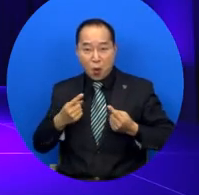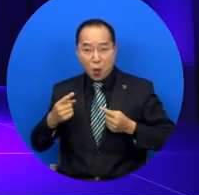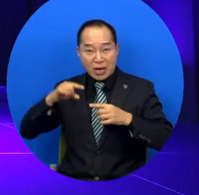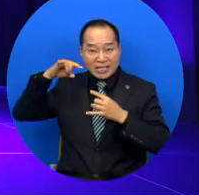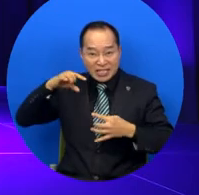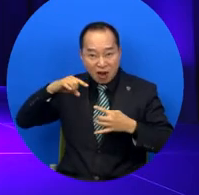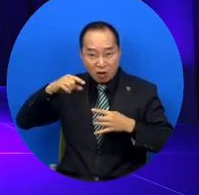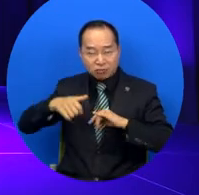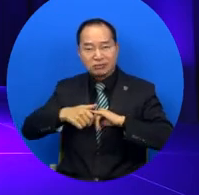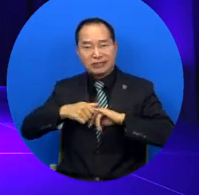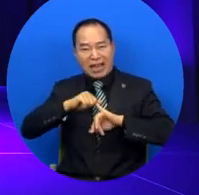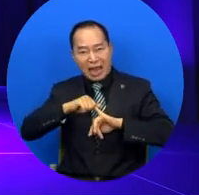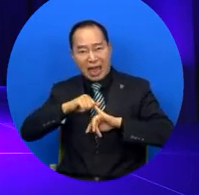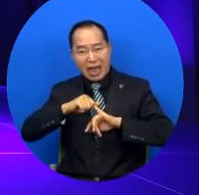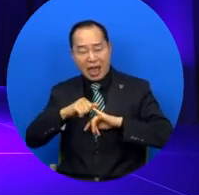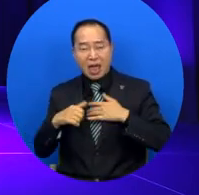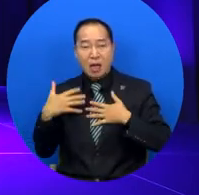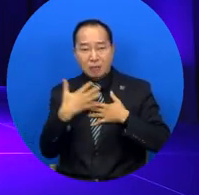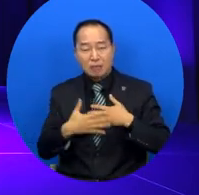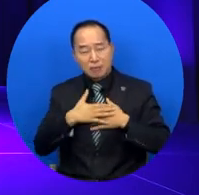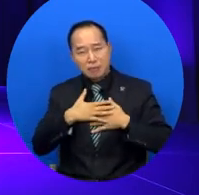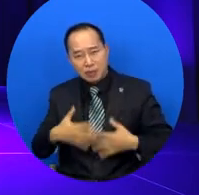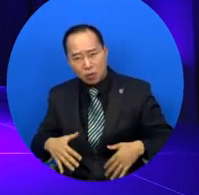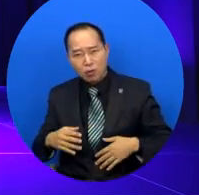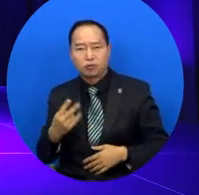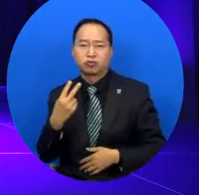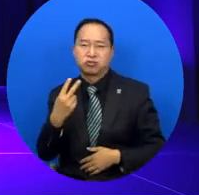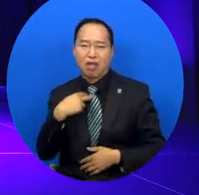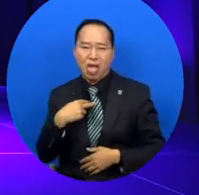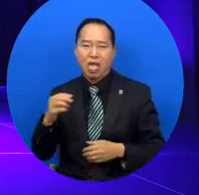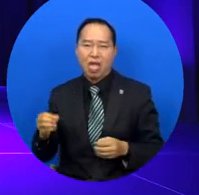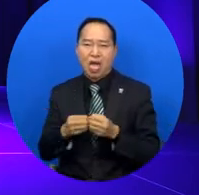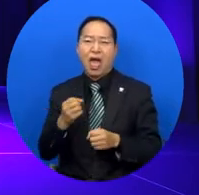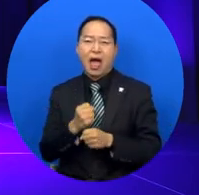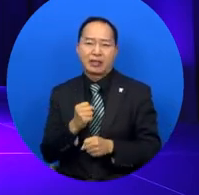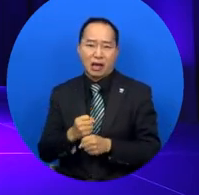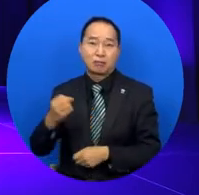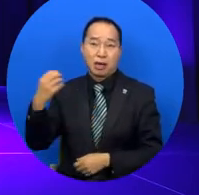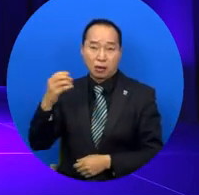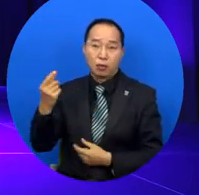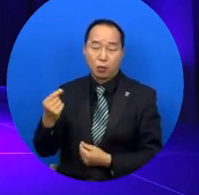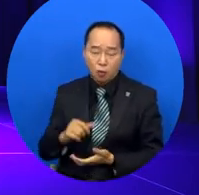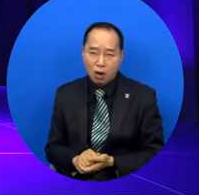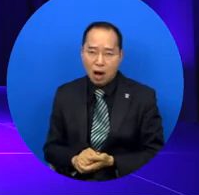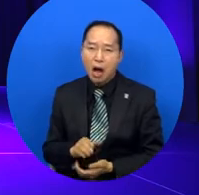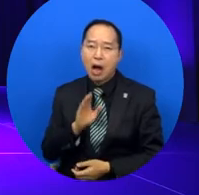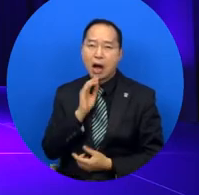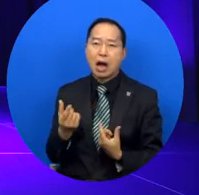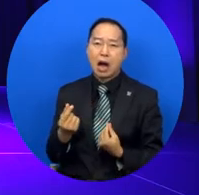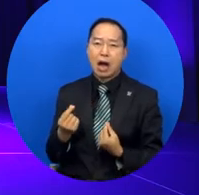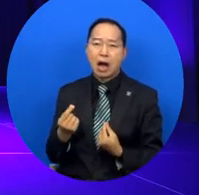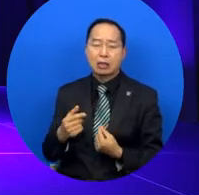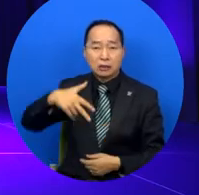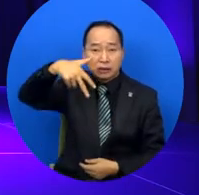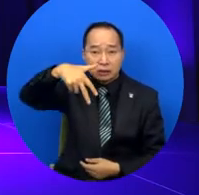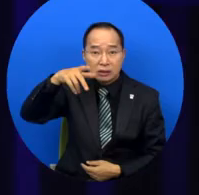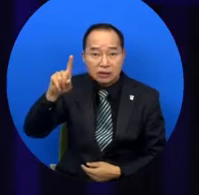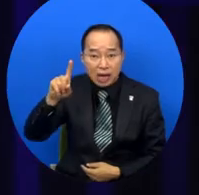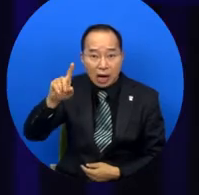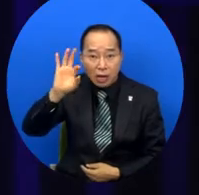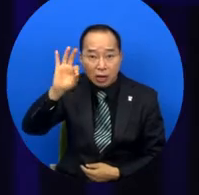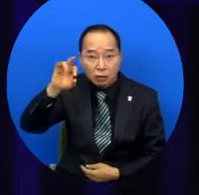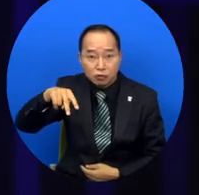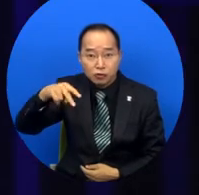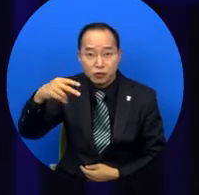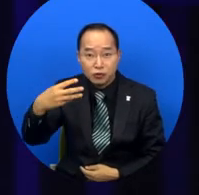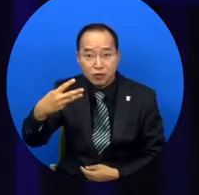이렇게 말씀하시더라고요. 그래서 나도 아 그럴 수 있겠다. 이게 왜냐면 제가 자율신경계 장애에 대해서 좀 말씀드릴게요.